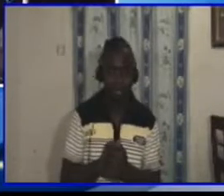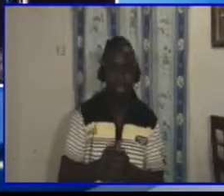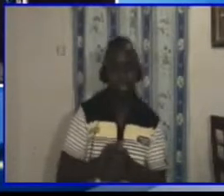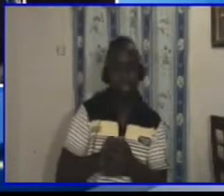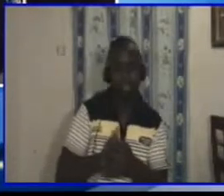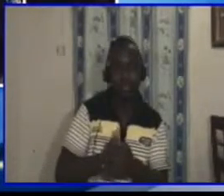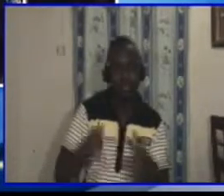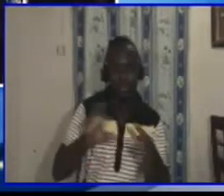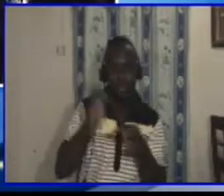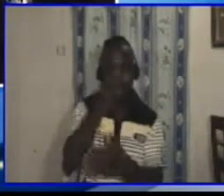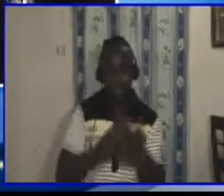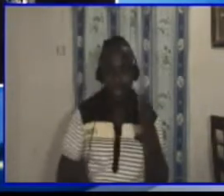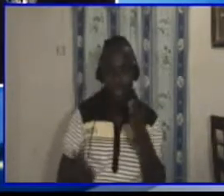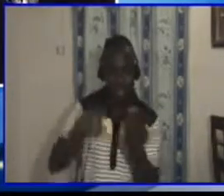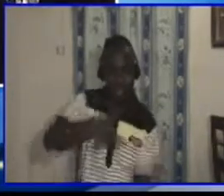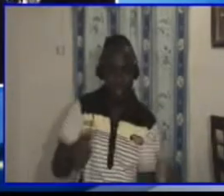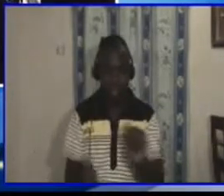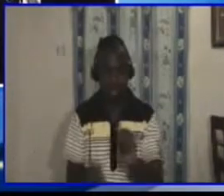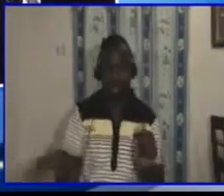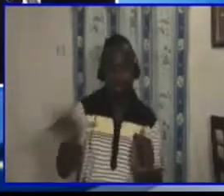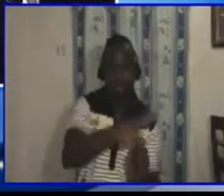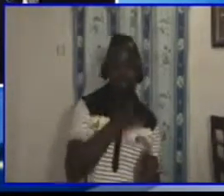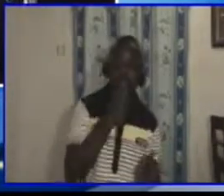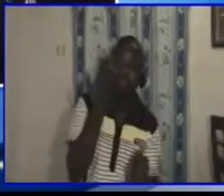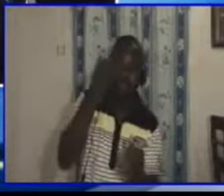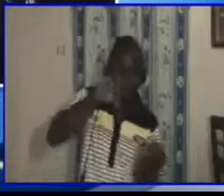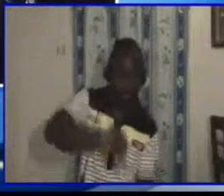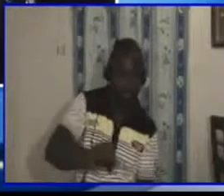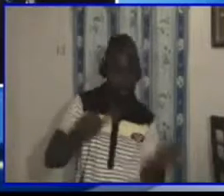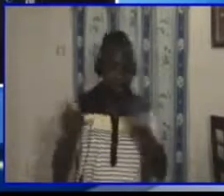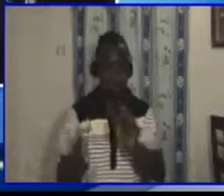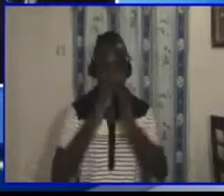e la sua prima domanda è stata